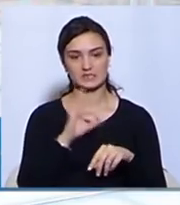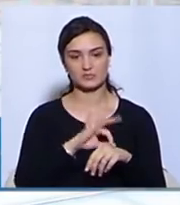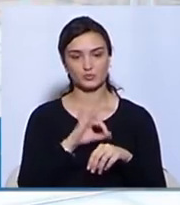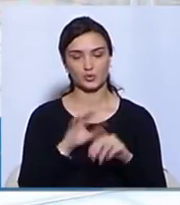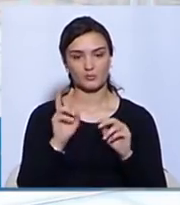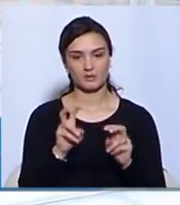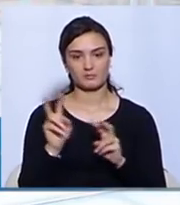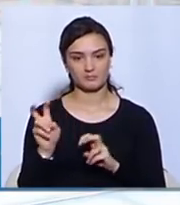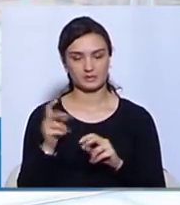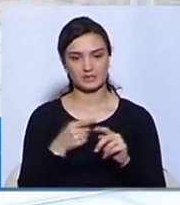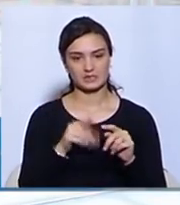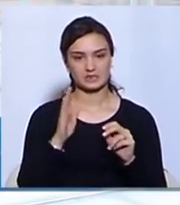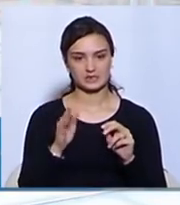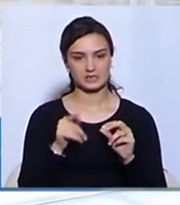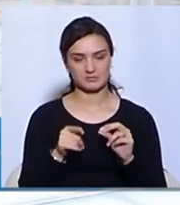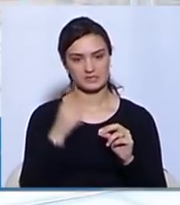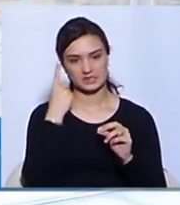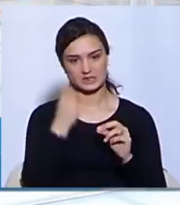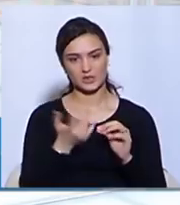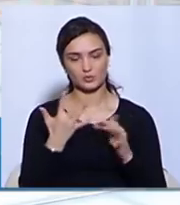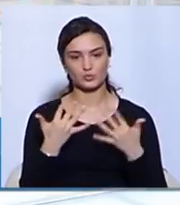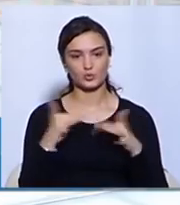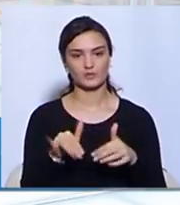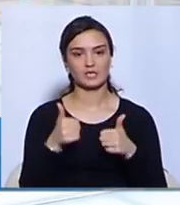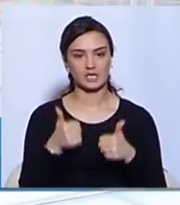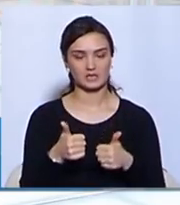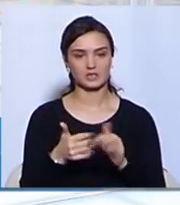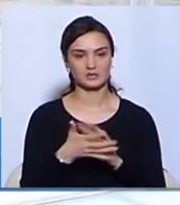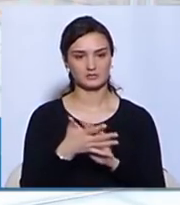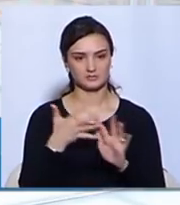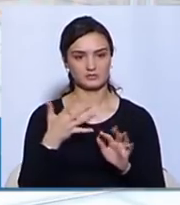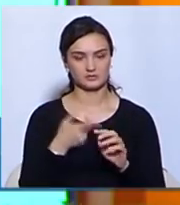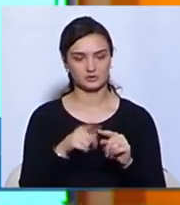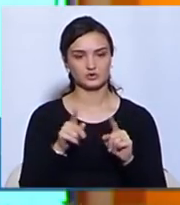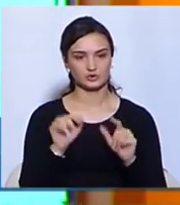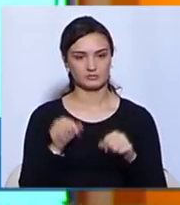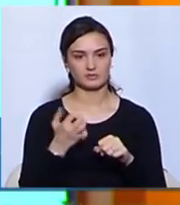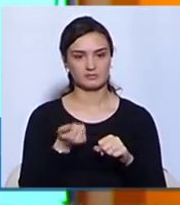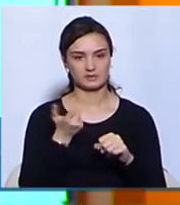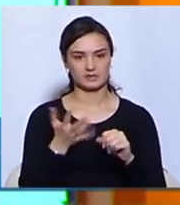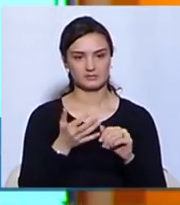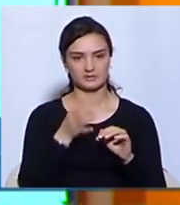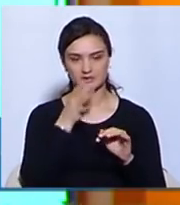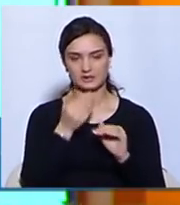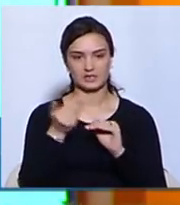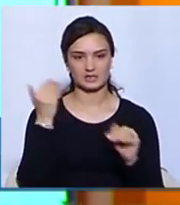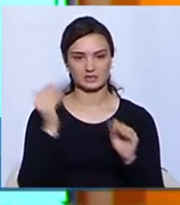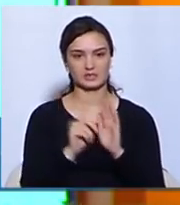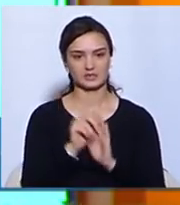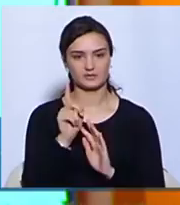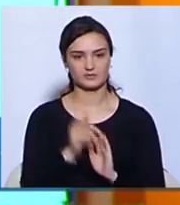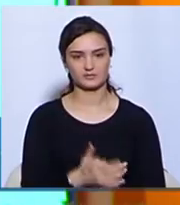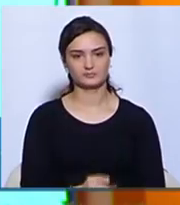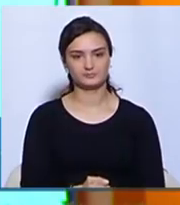სიმპტომები ეს იქნება სასიგნალო, თუ უკვე კარგად გაჯერებული და ჩამოყალიბებული შეიძლება რამდენიმე ხნით ადრეც კი